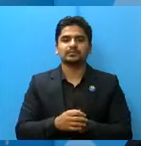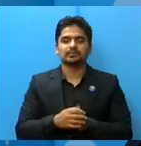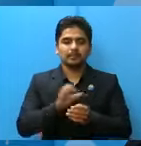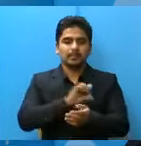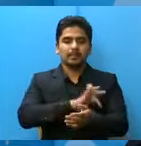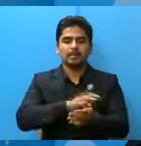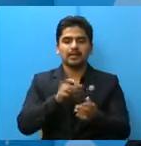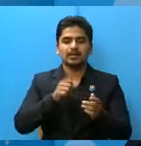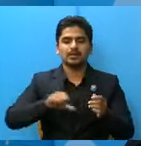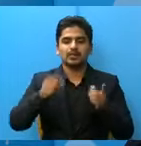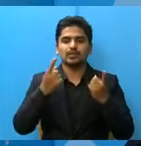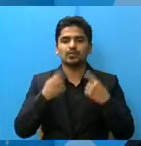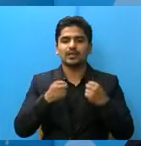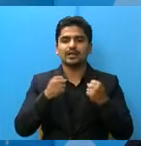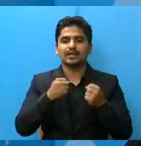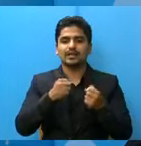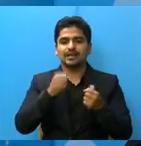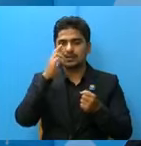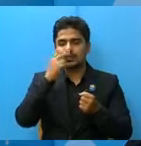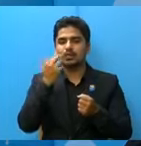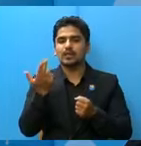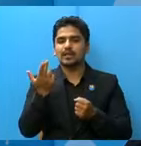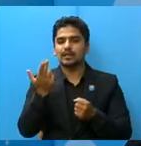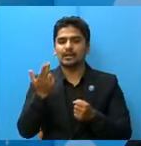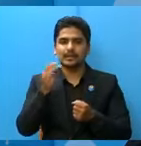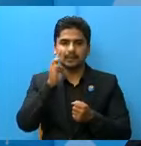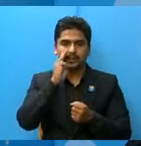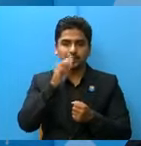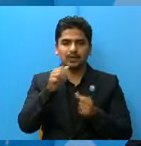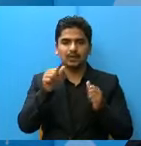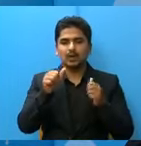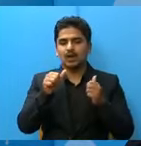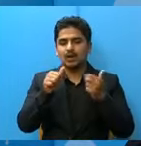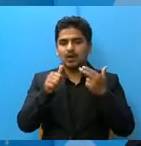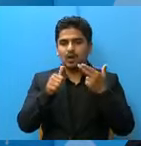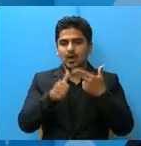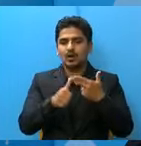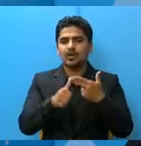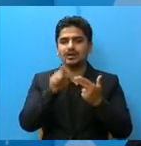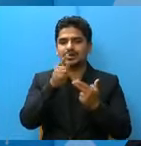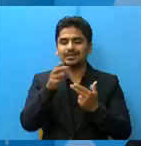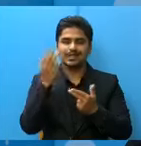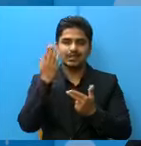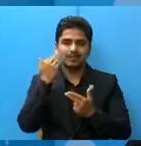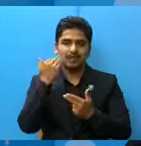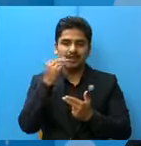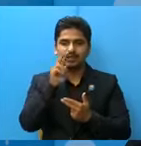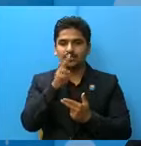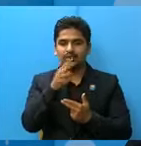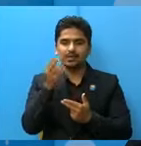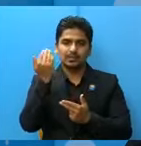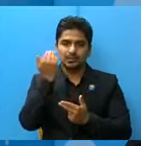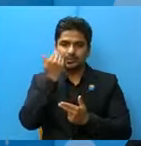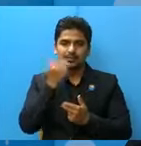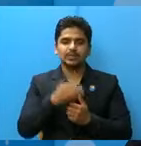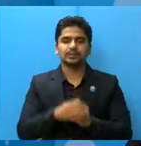प्रादेशिक जनस्वास्त प्रयोक्साला रुपन देही मां अर्गा खाची को एक जना महिला र दुई जना पुरुस